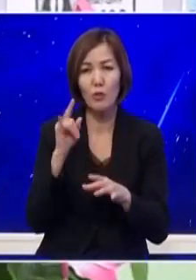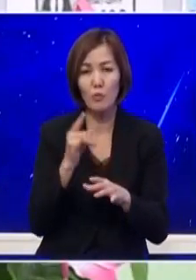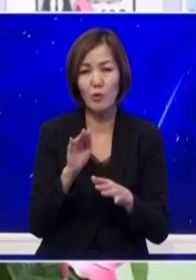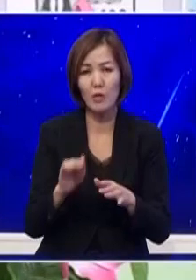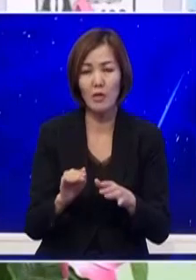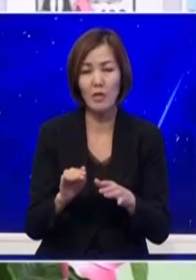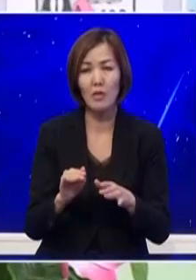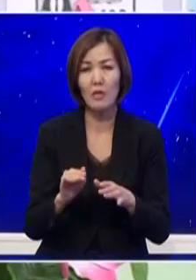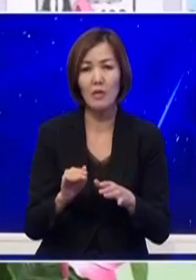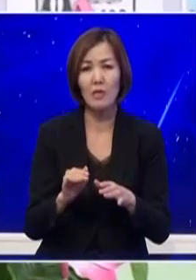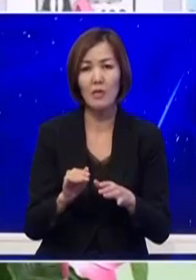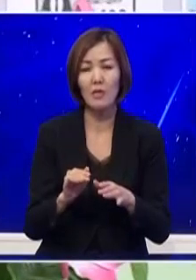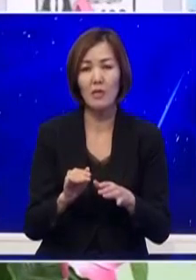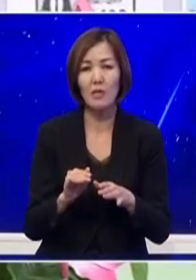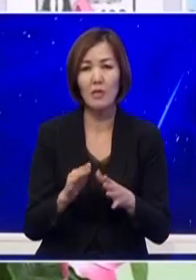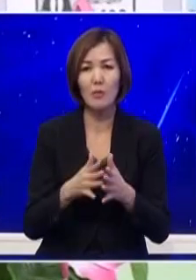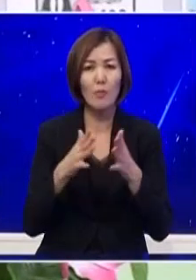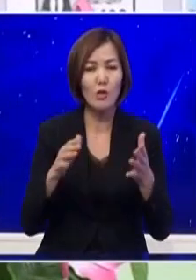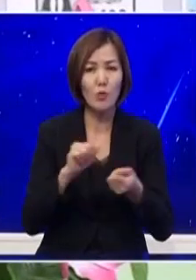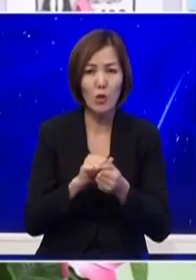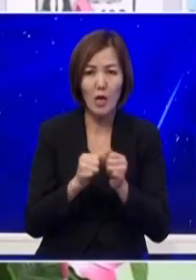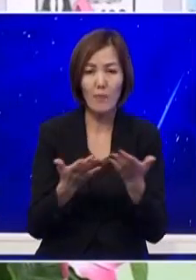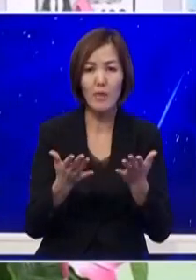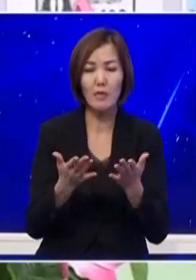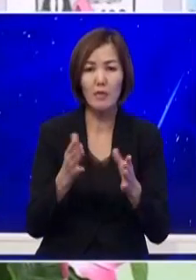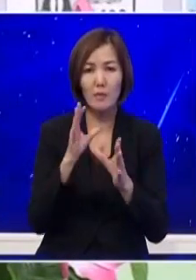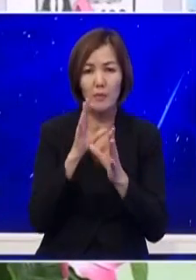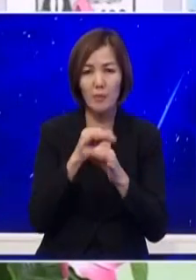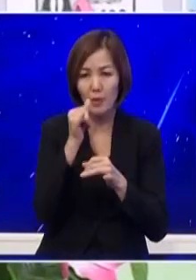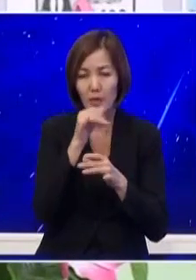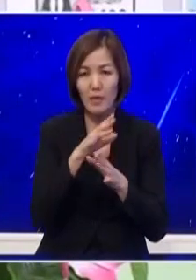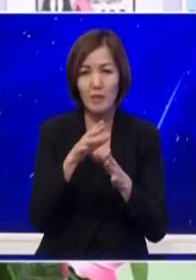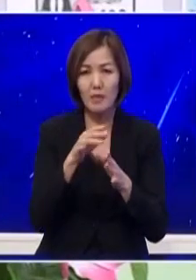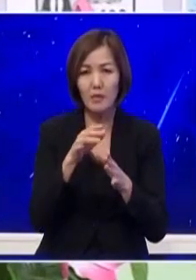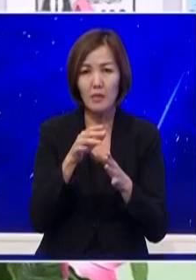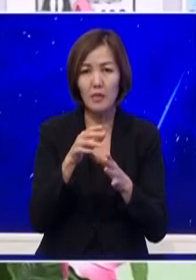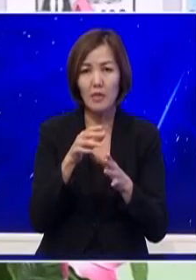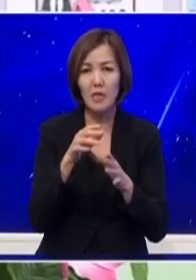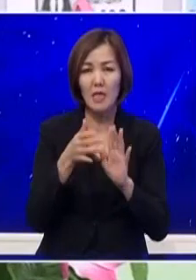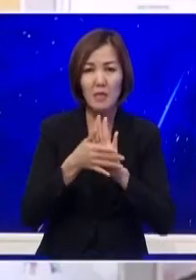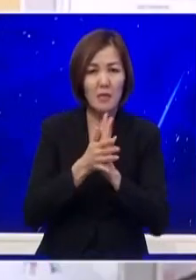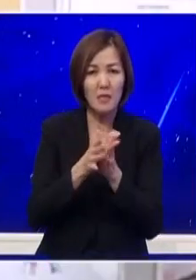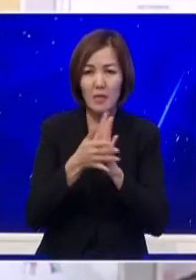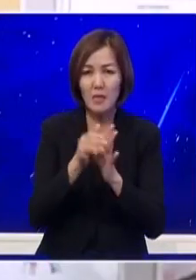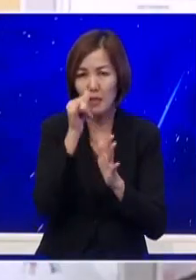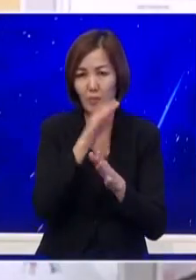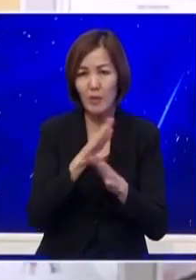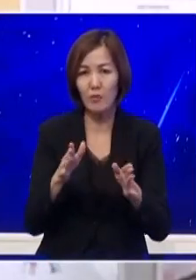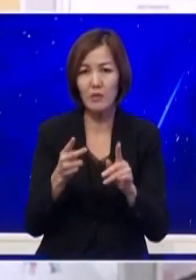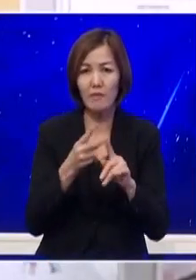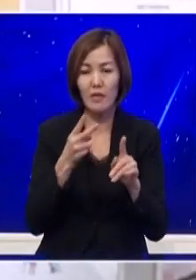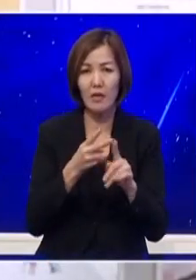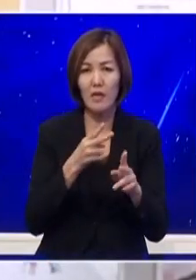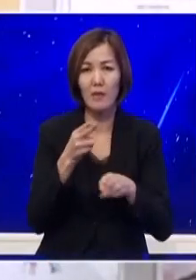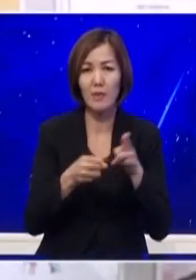на почке. Вот, там громадный камень, его уже эндоскопически не удалить, дробление не поддается. Вторая операция